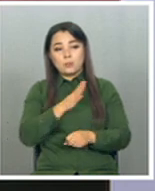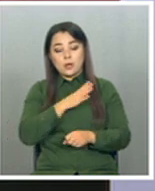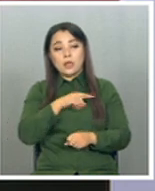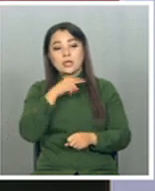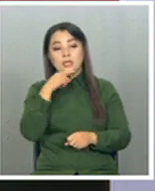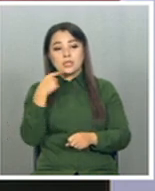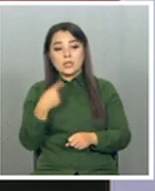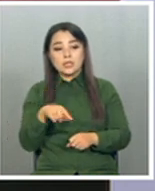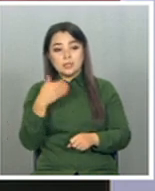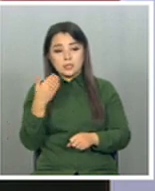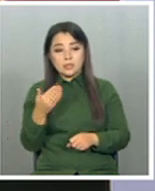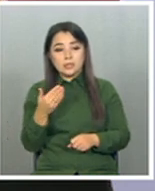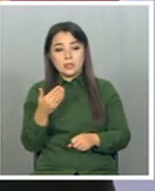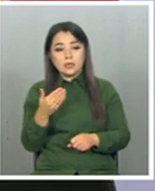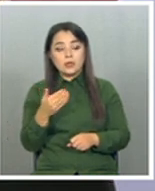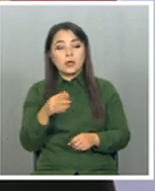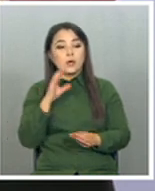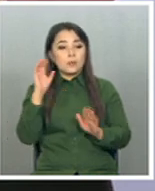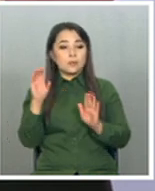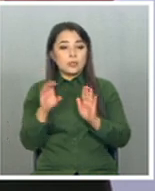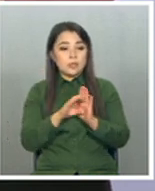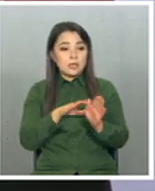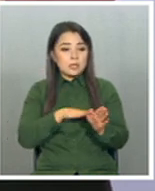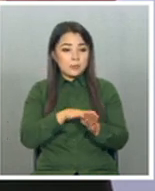Ресейге бағынып отырып,